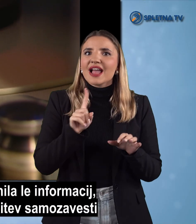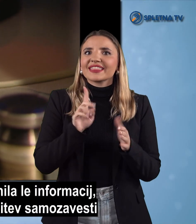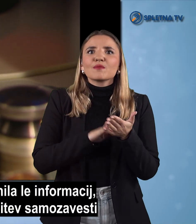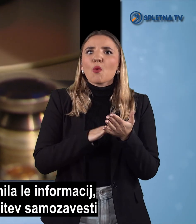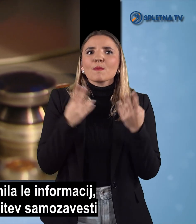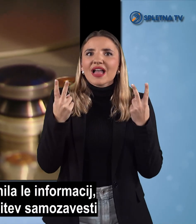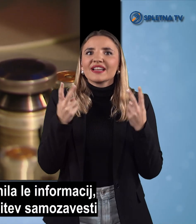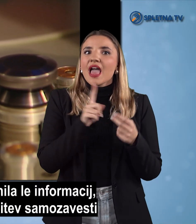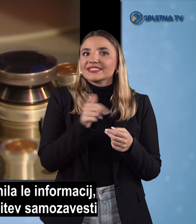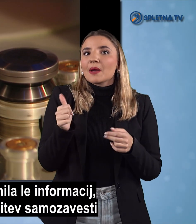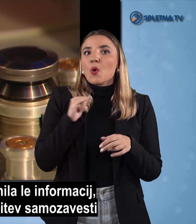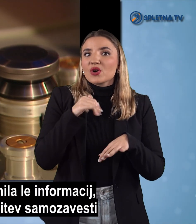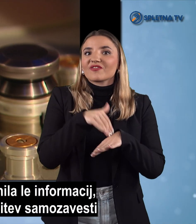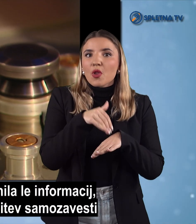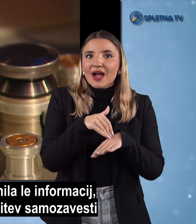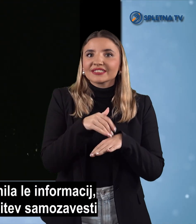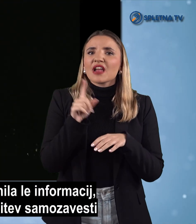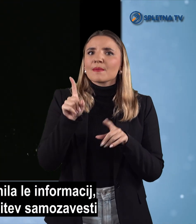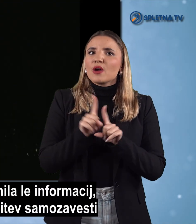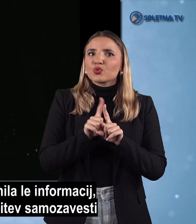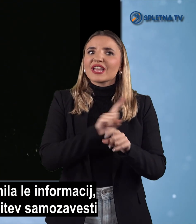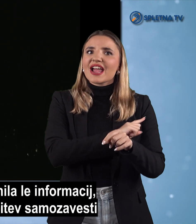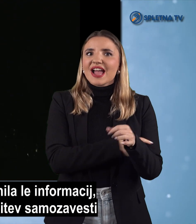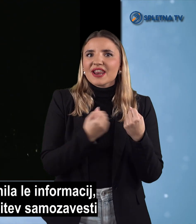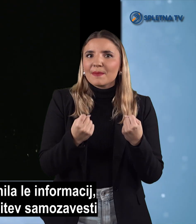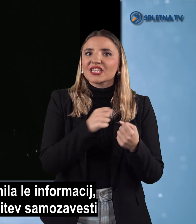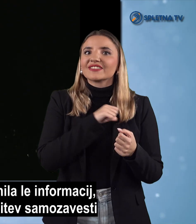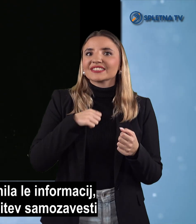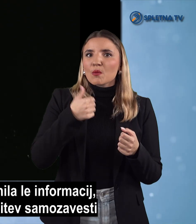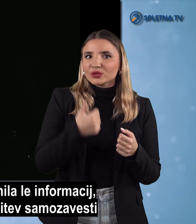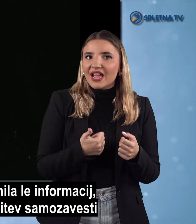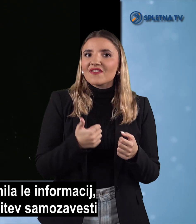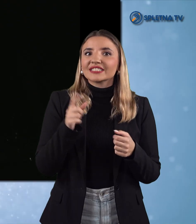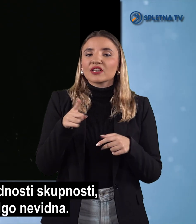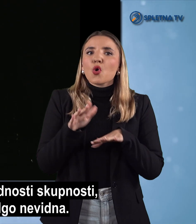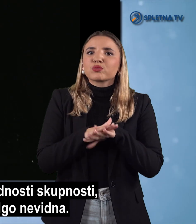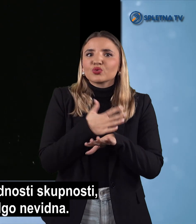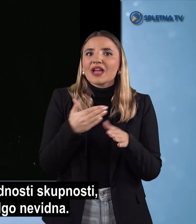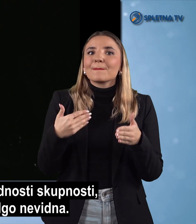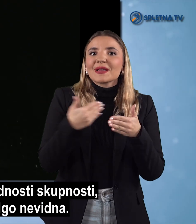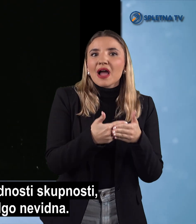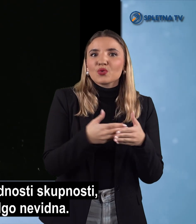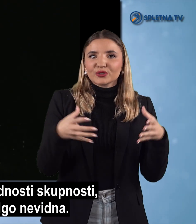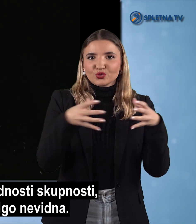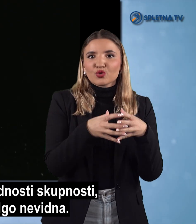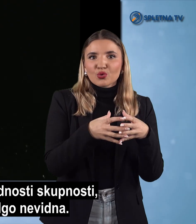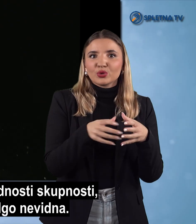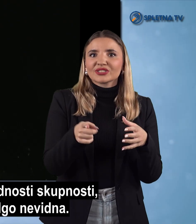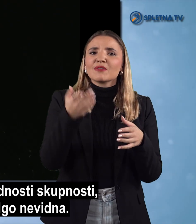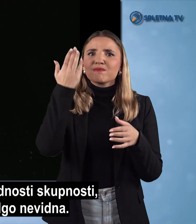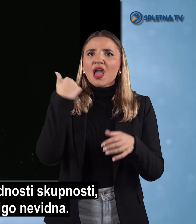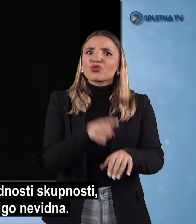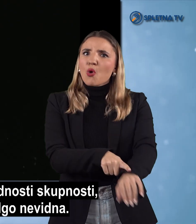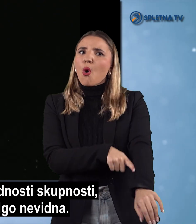Oddaja ni pomenila le informacij, temveč tudi krepitev samozavesti in občutka pripadnosti skupnosti, ki je bila dolgo